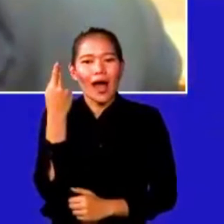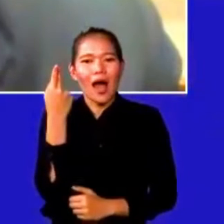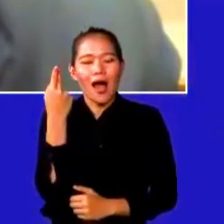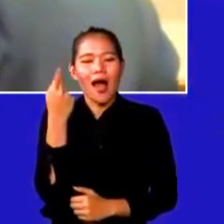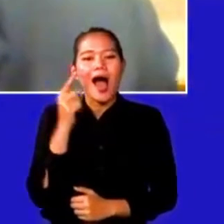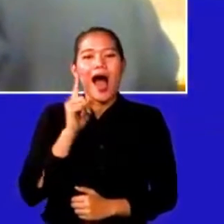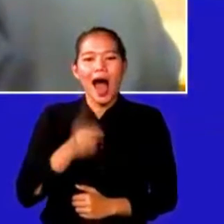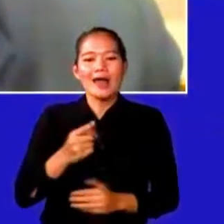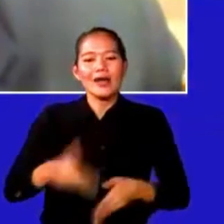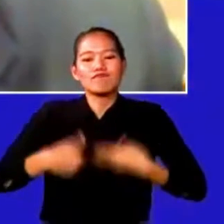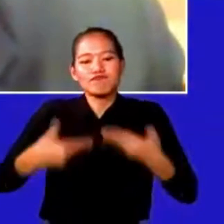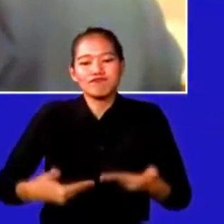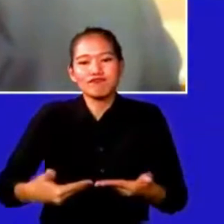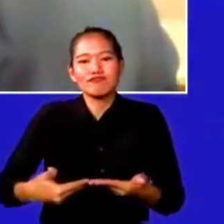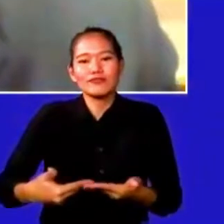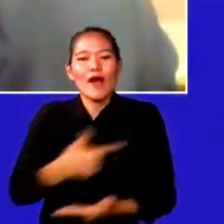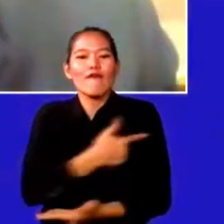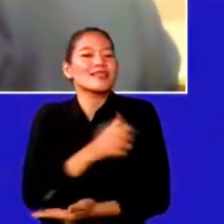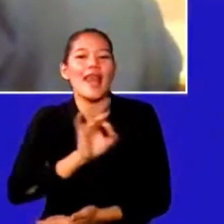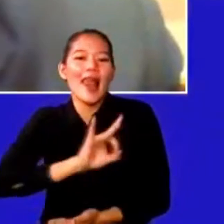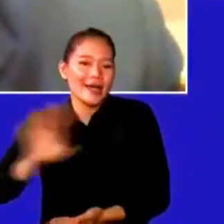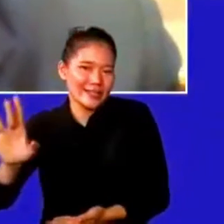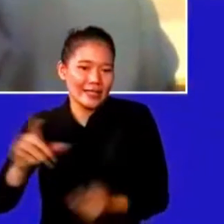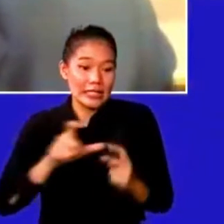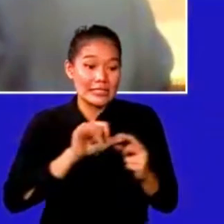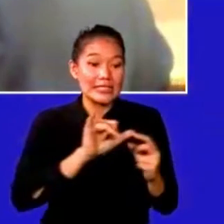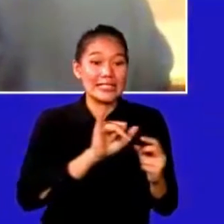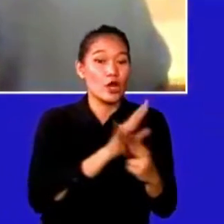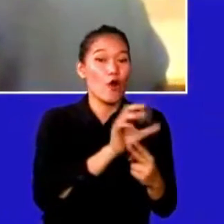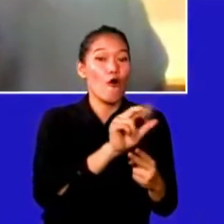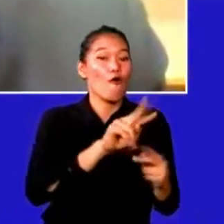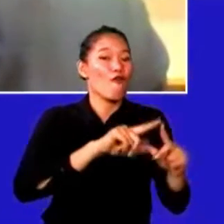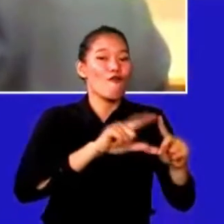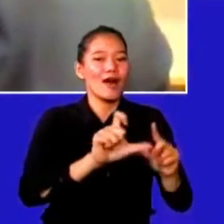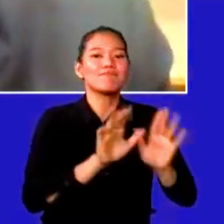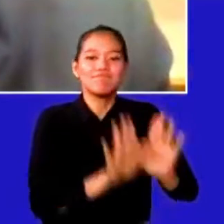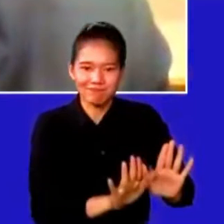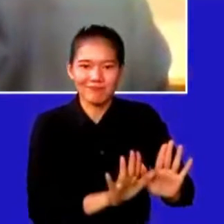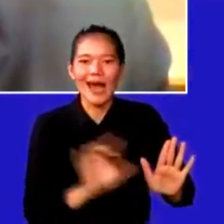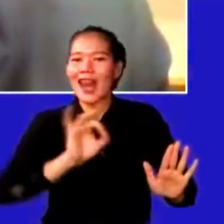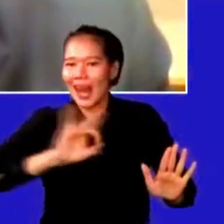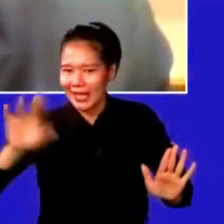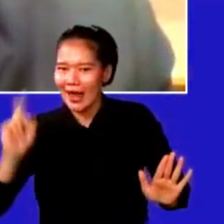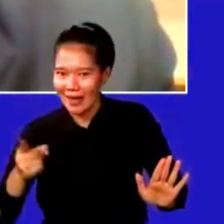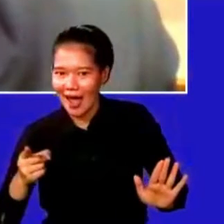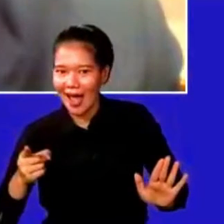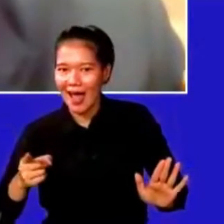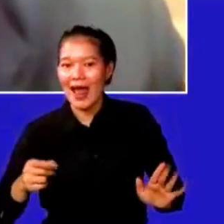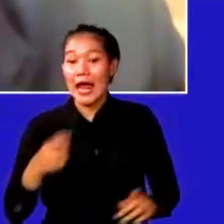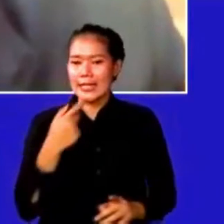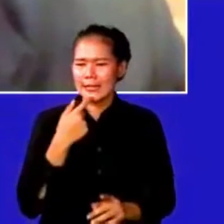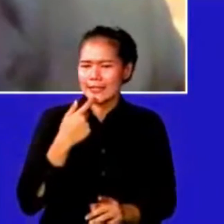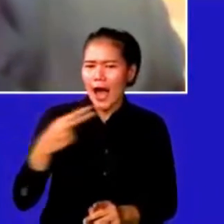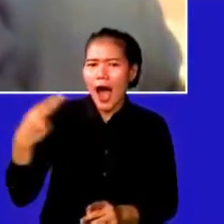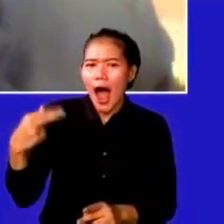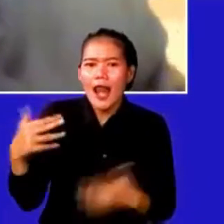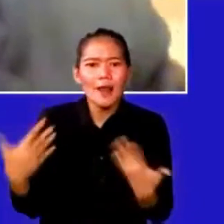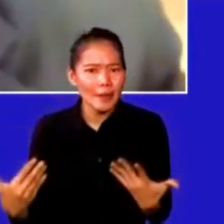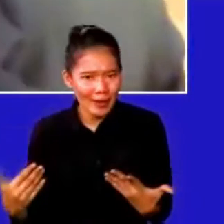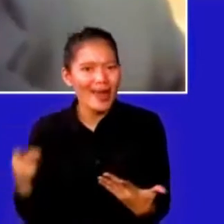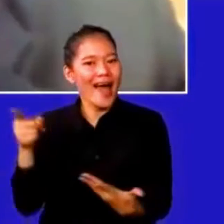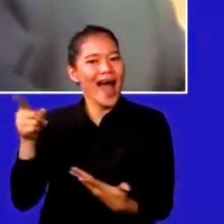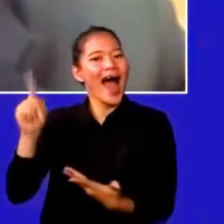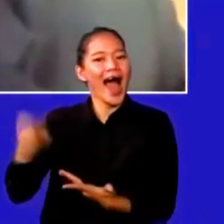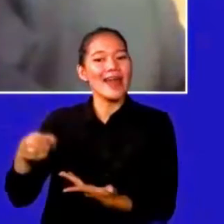mengadakan vaksin lain diluar dari produk inovatif dan untuk kepentingan jaminan kehalalannya juga